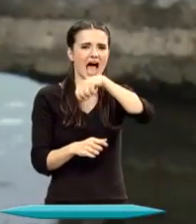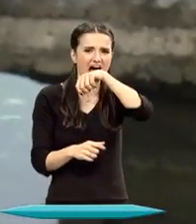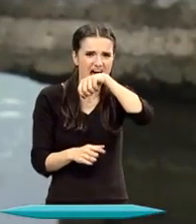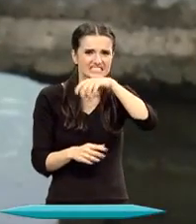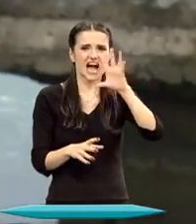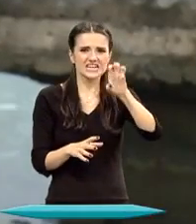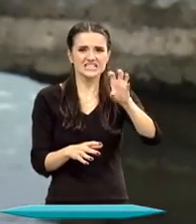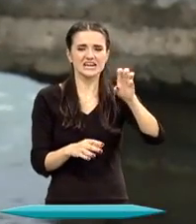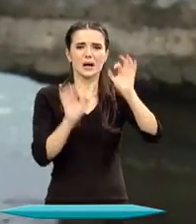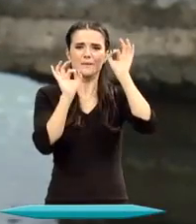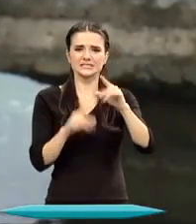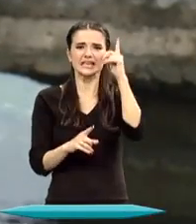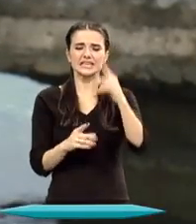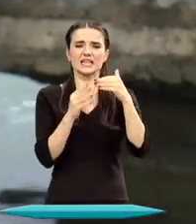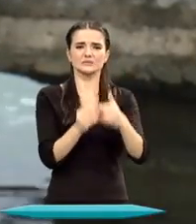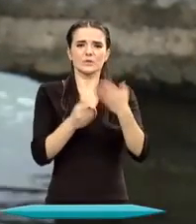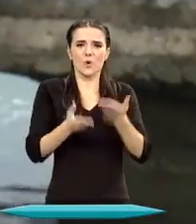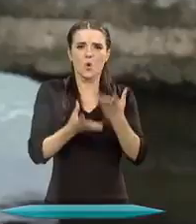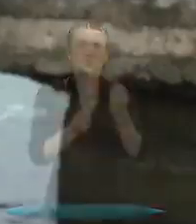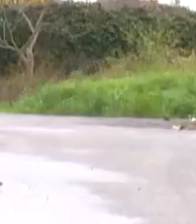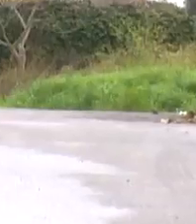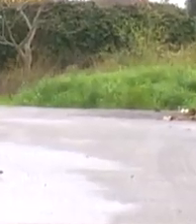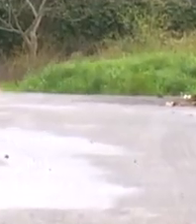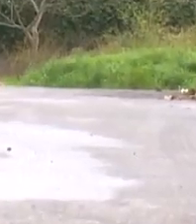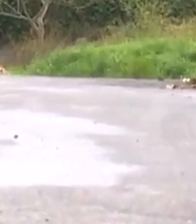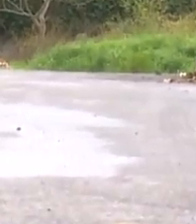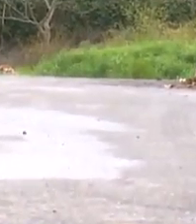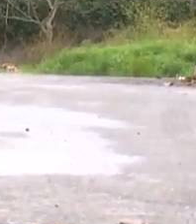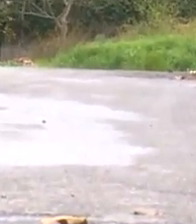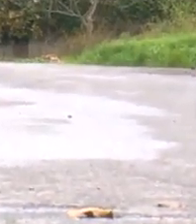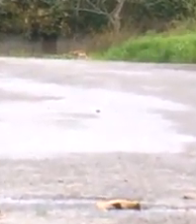sonra ısırmalar başladı. İlk tanışmamız böyle oldu.